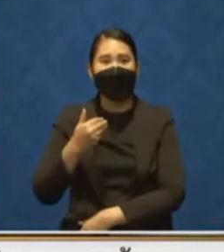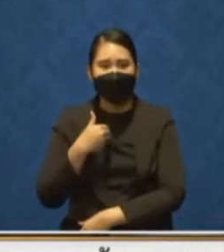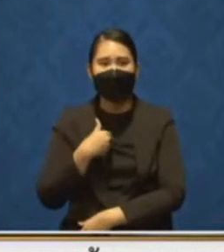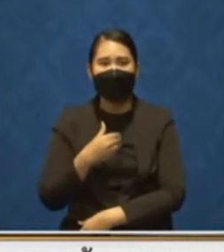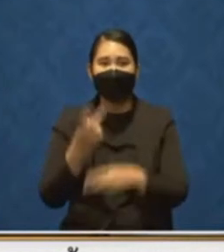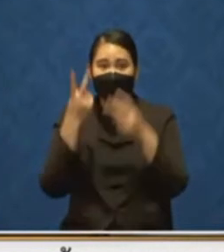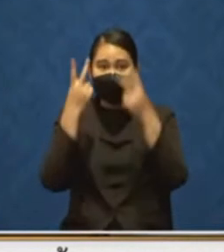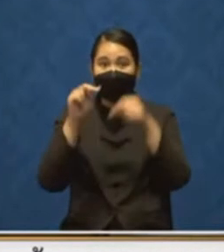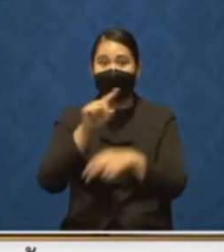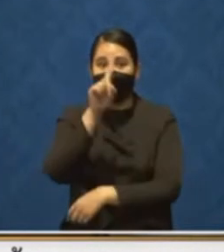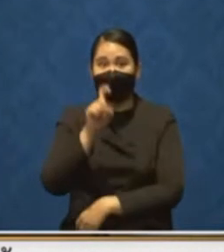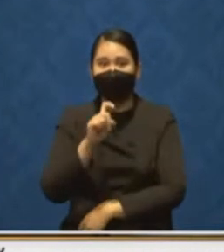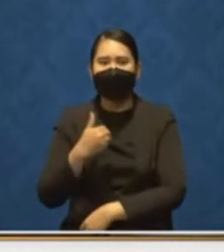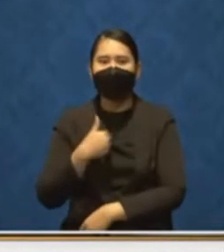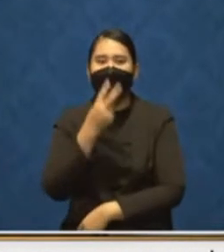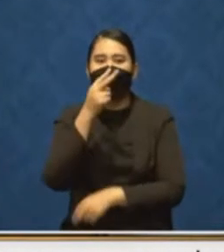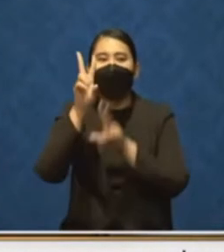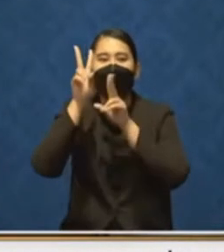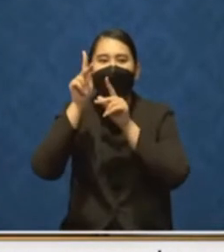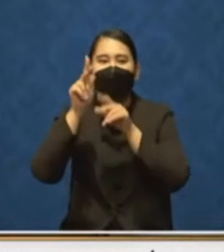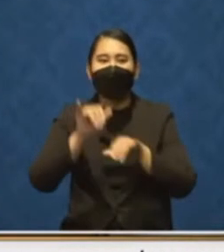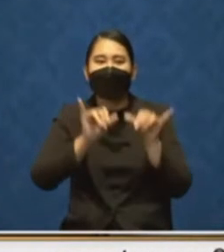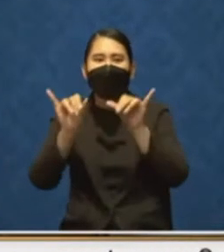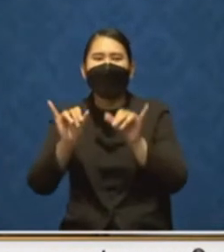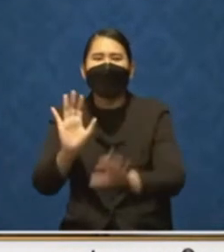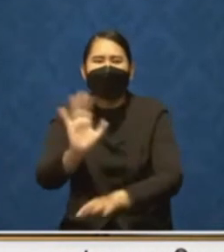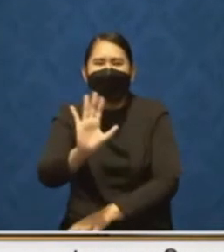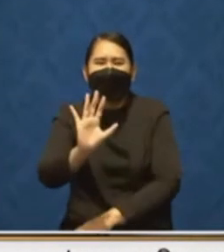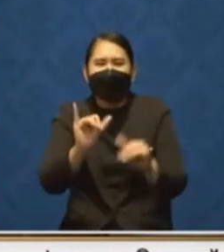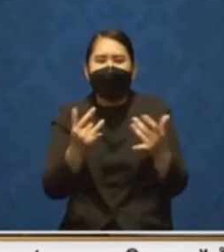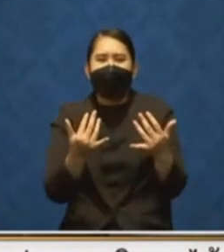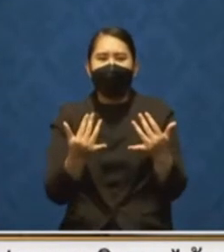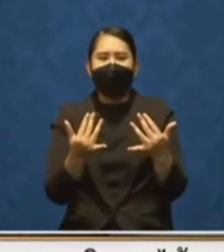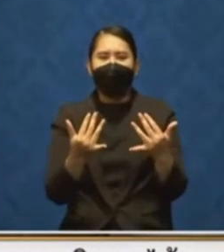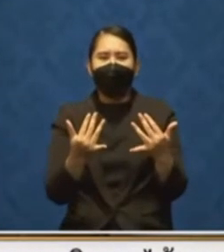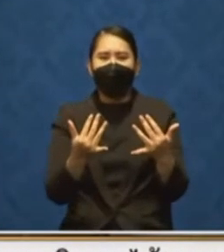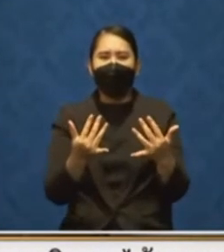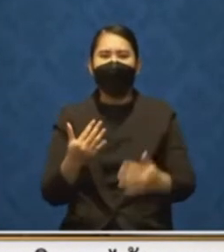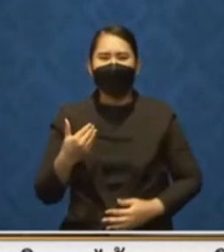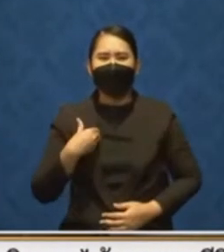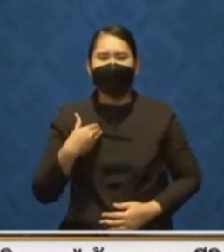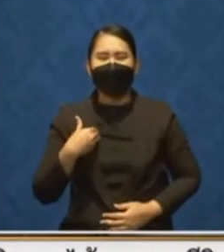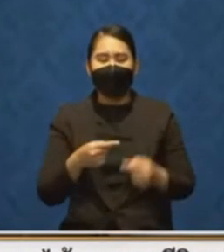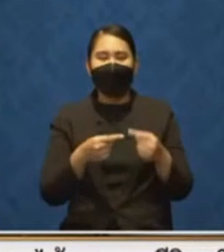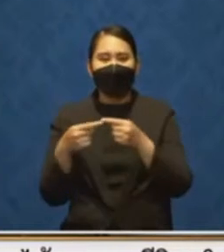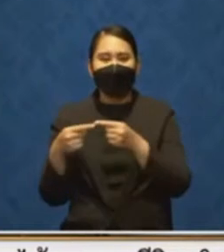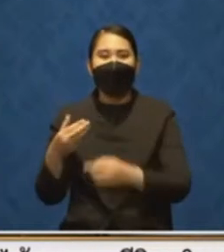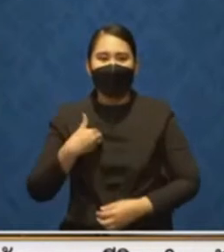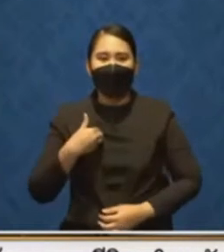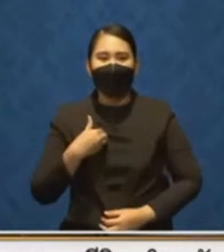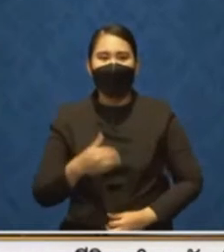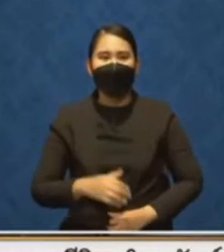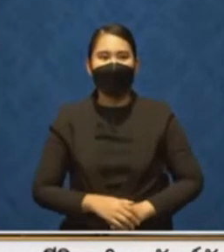แต่เมื่อเช้าดูข่าวบนจะย้ายก็อย่าเพิ่งจะให้แกอยู่ก่อนจะมีก๊อกสองให้เย็น